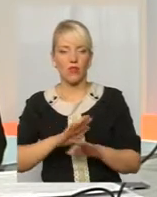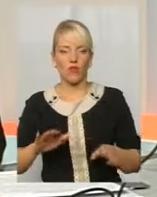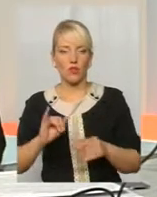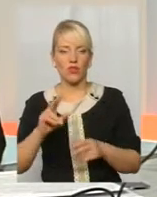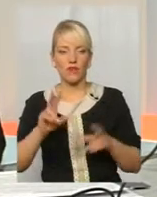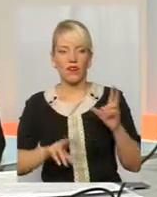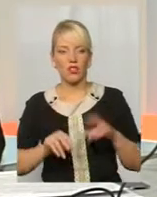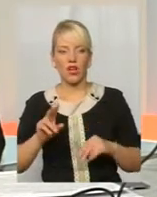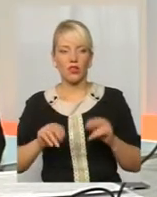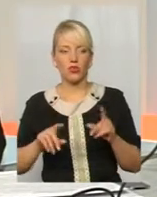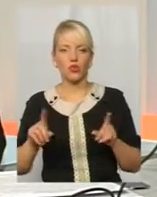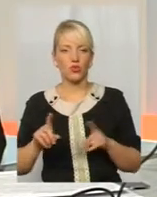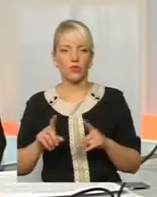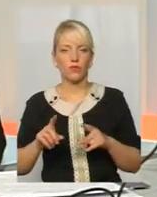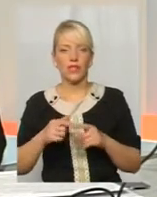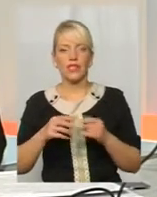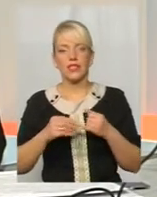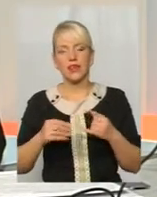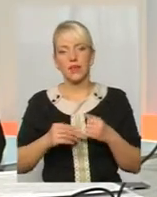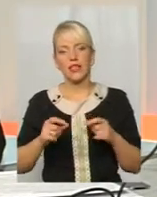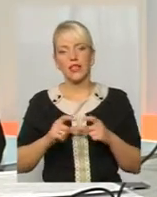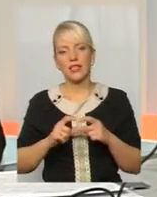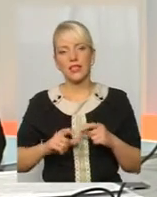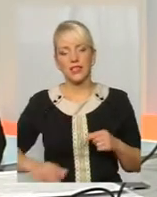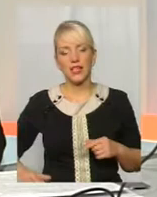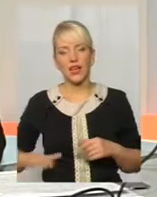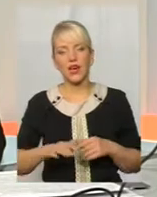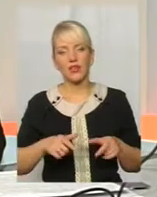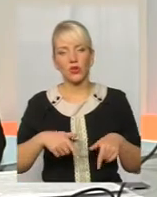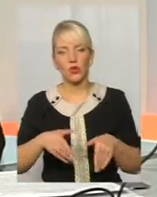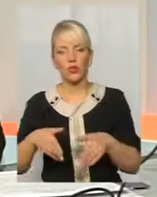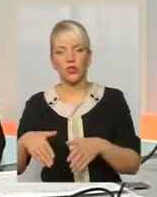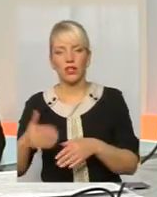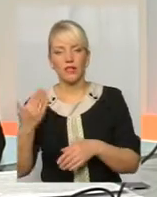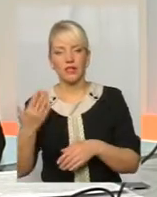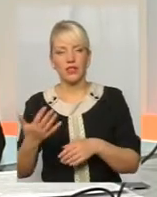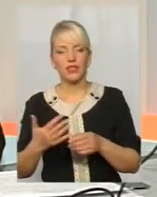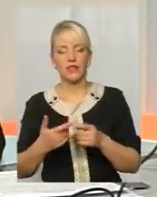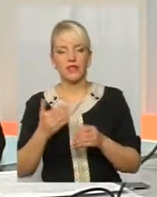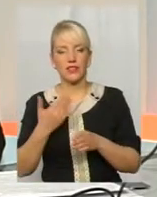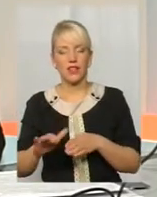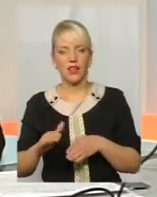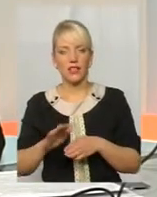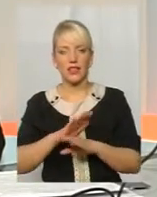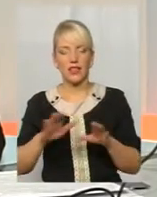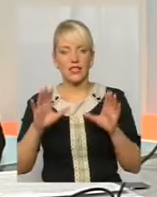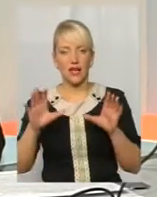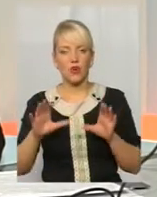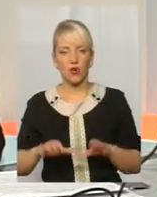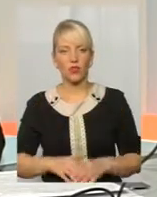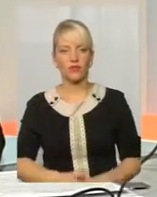що земельні ділянки в їхніх радах виділяються